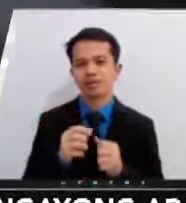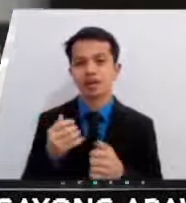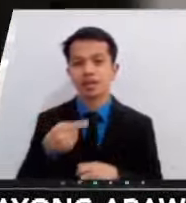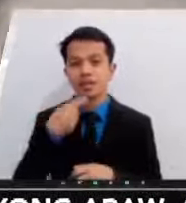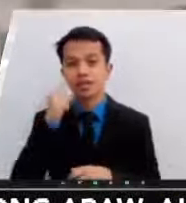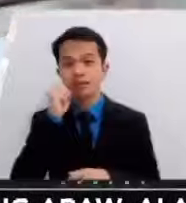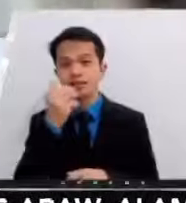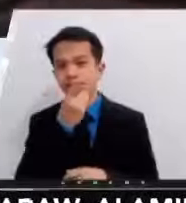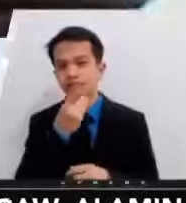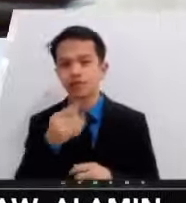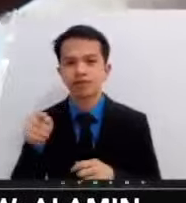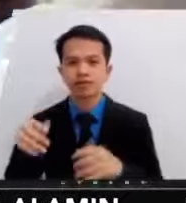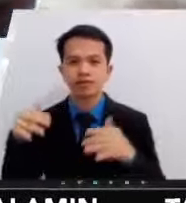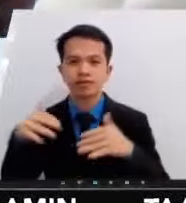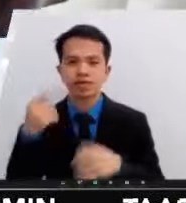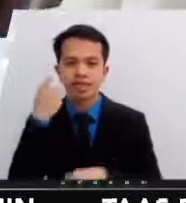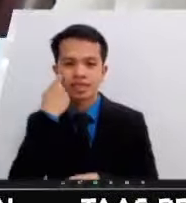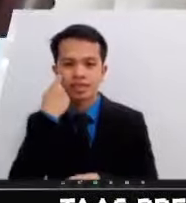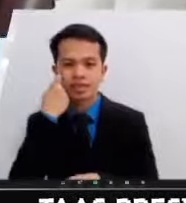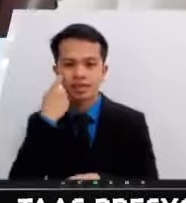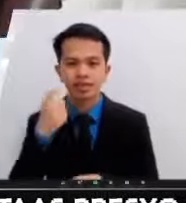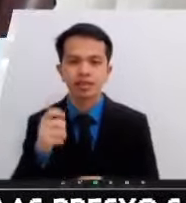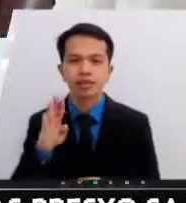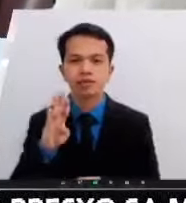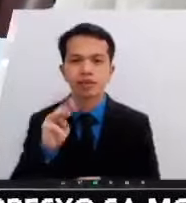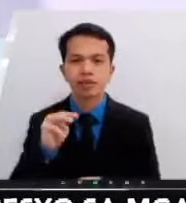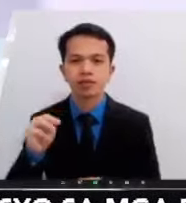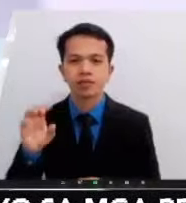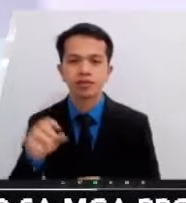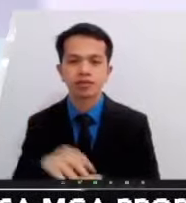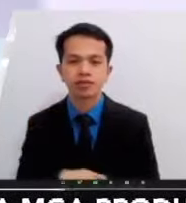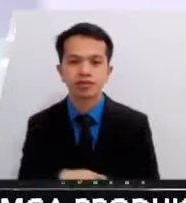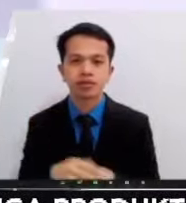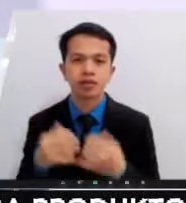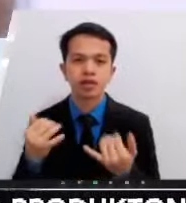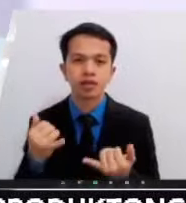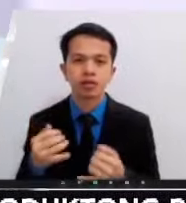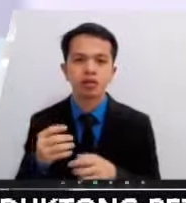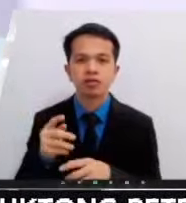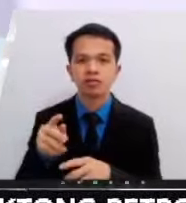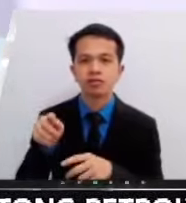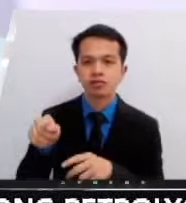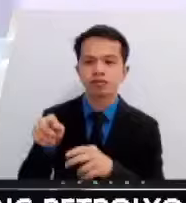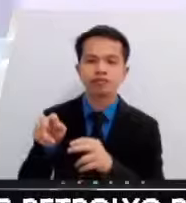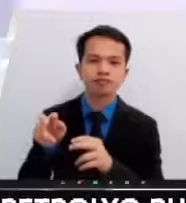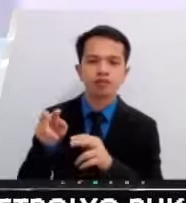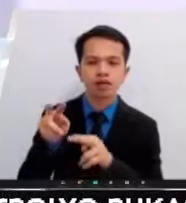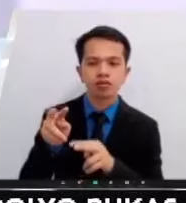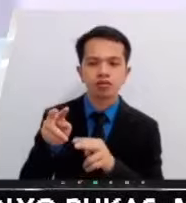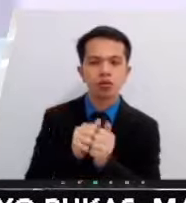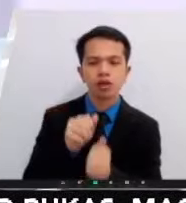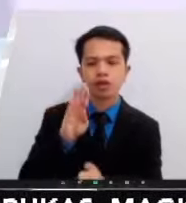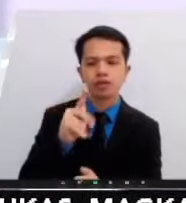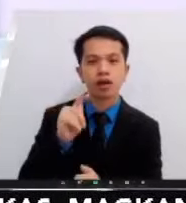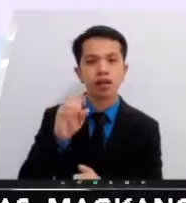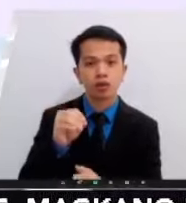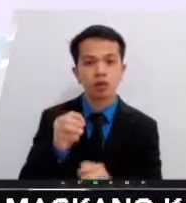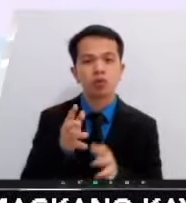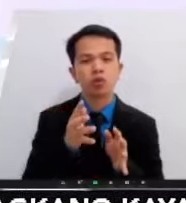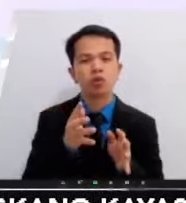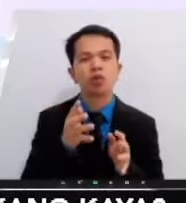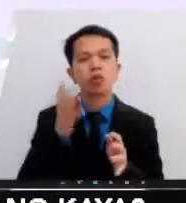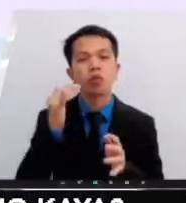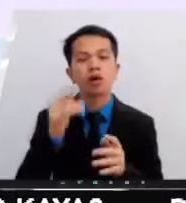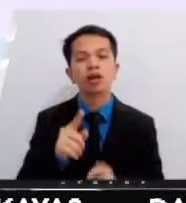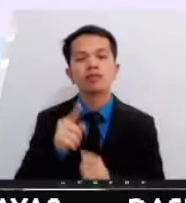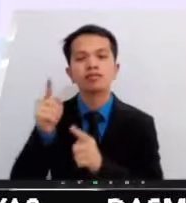con kanina lang sa VMMC. Naiwang nagbabantay kay Lopez si Senador Bato de la Rosa dahil pumunta sa Kamara ang Vice